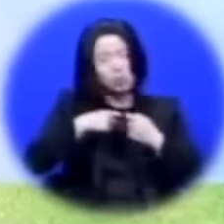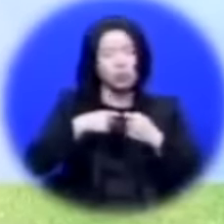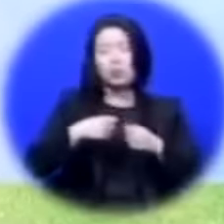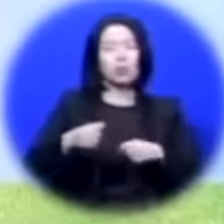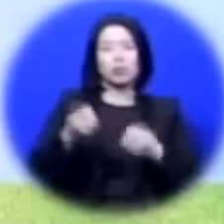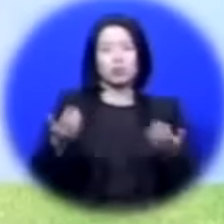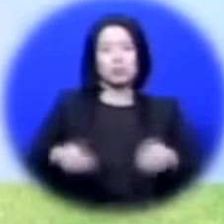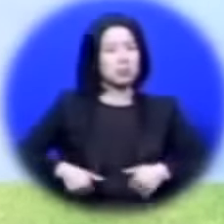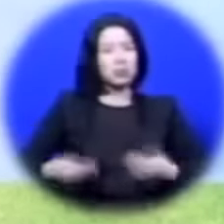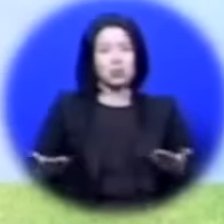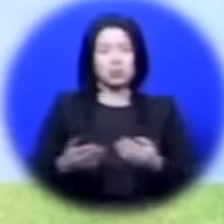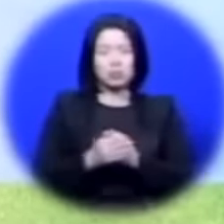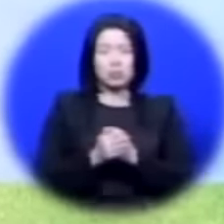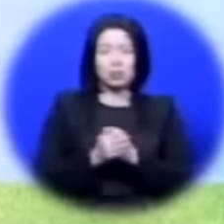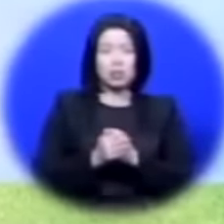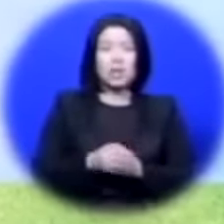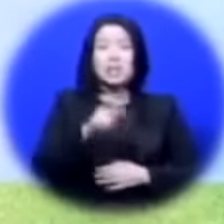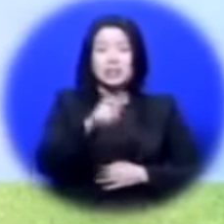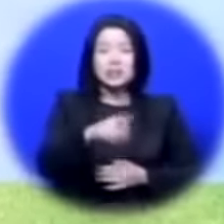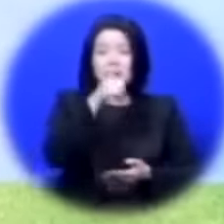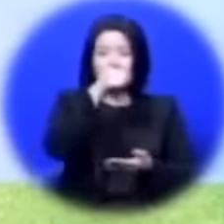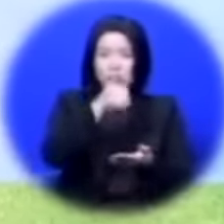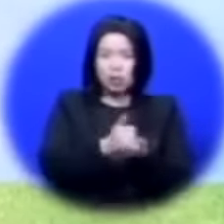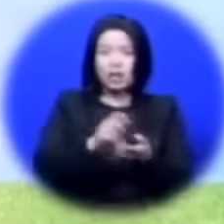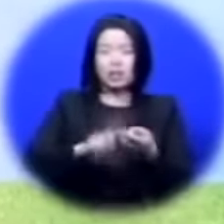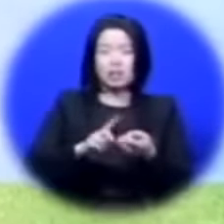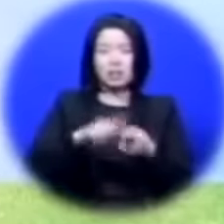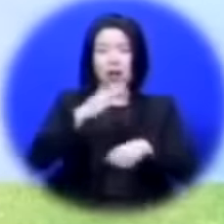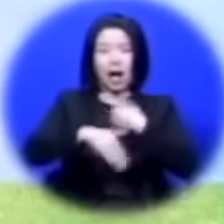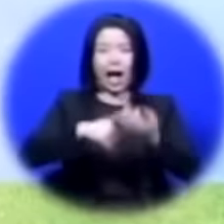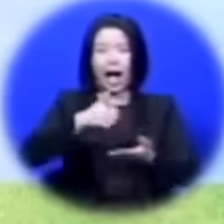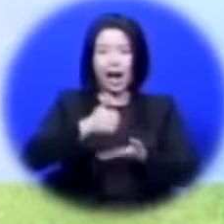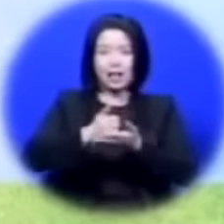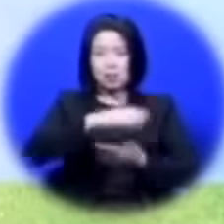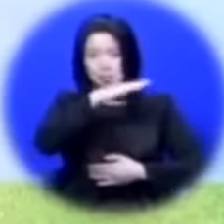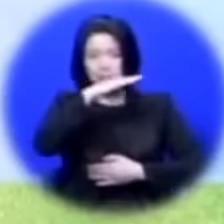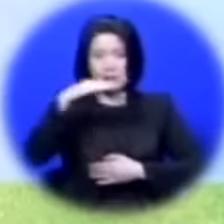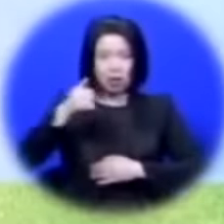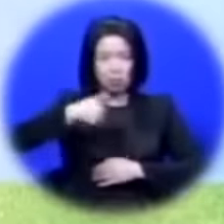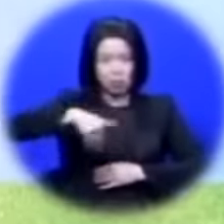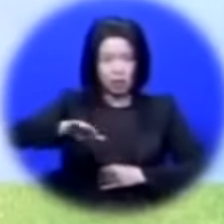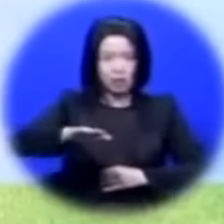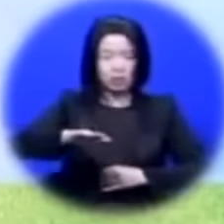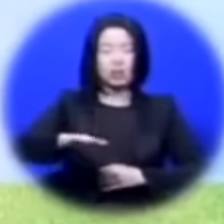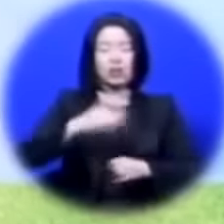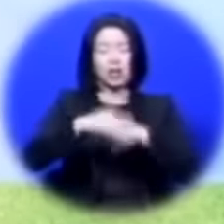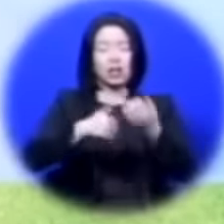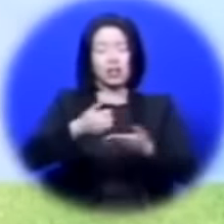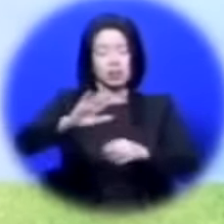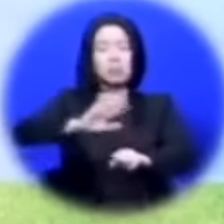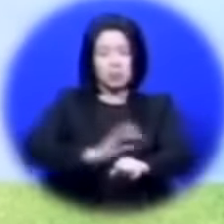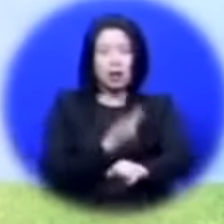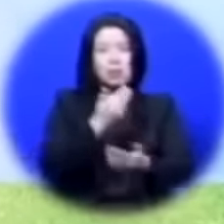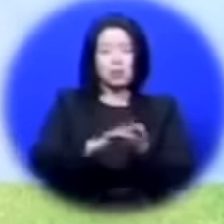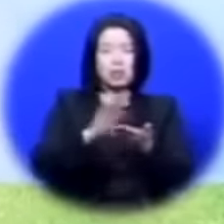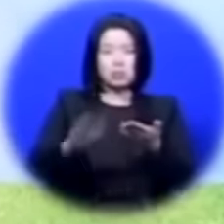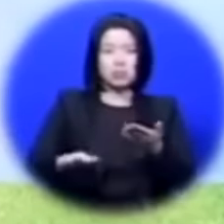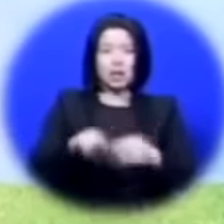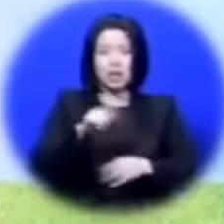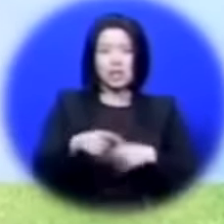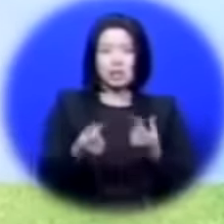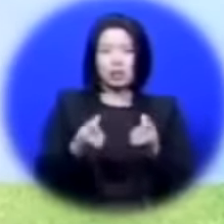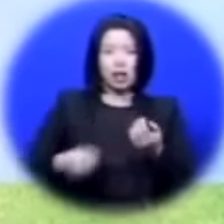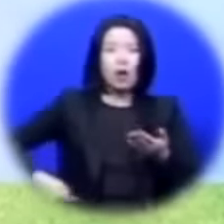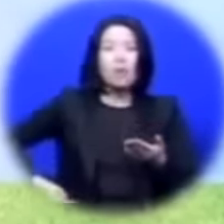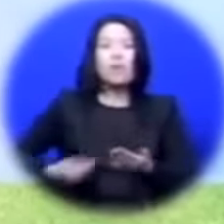할게 아니고 그 죄에 대해서 하나님께 바로 가지고 나가서 하나님 잘못했습니다 그렇게